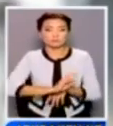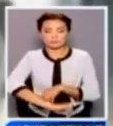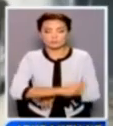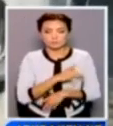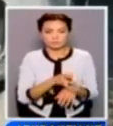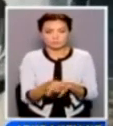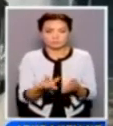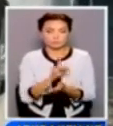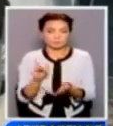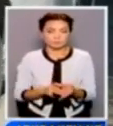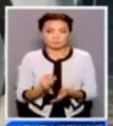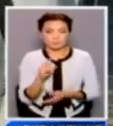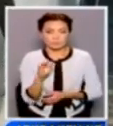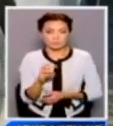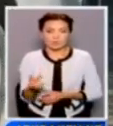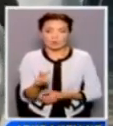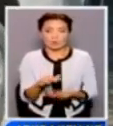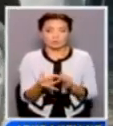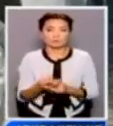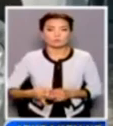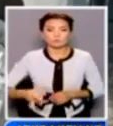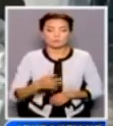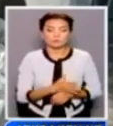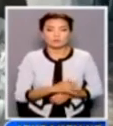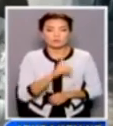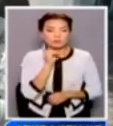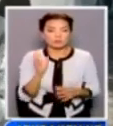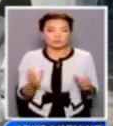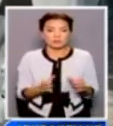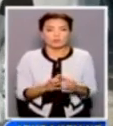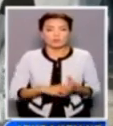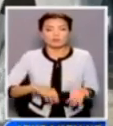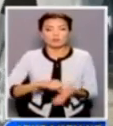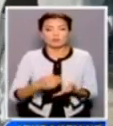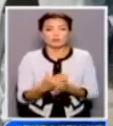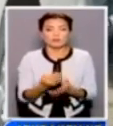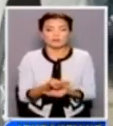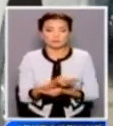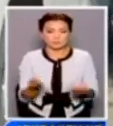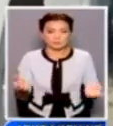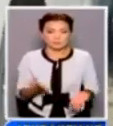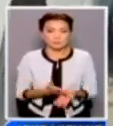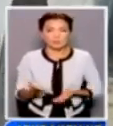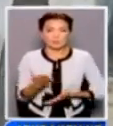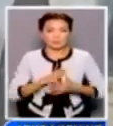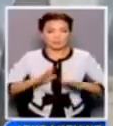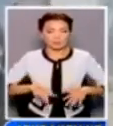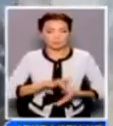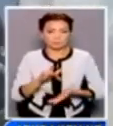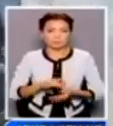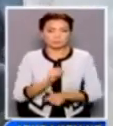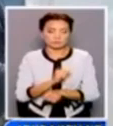у городского акимата акимам сельских округов и волонтерам. Те, в свою очередь, раздали шприцы в общественных местах